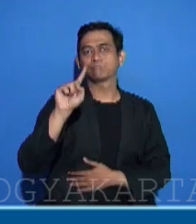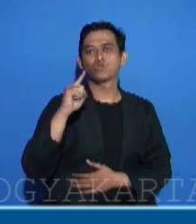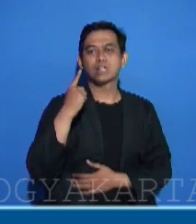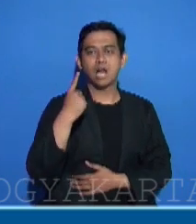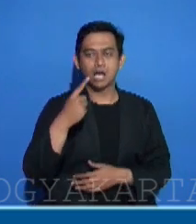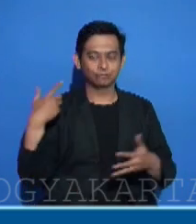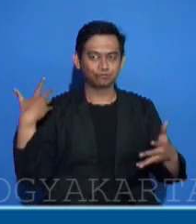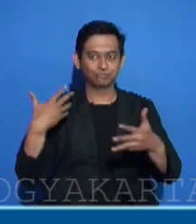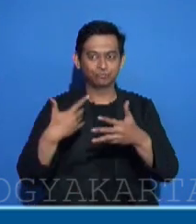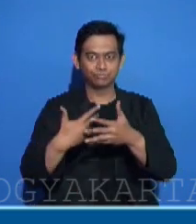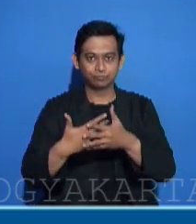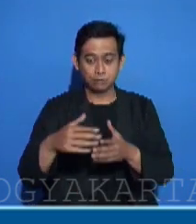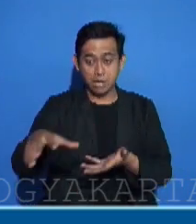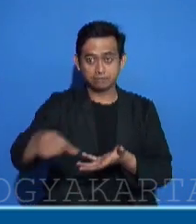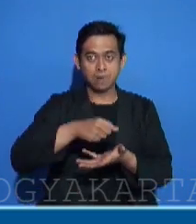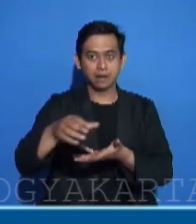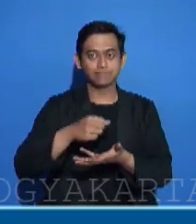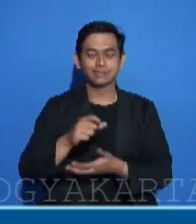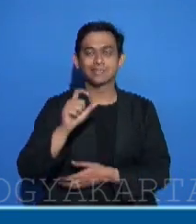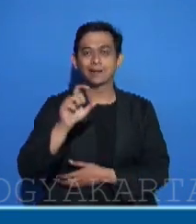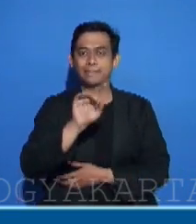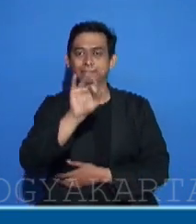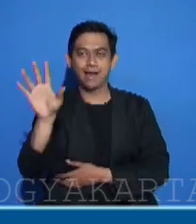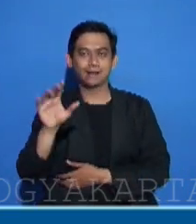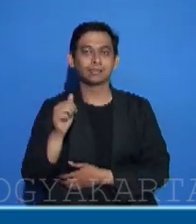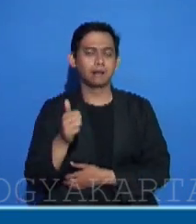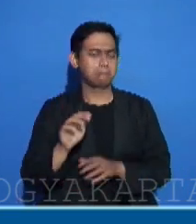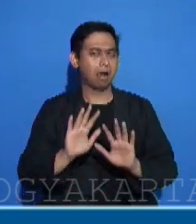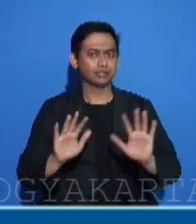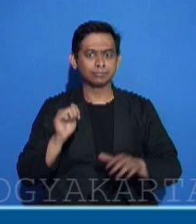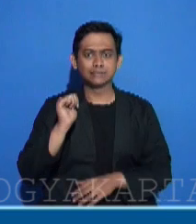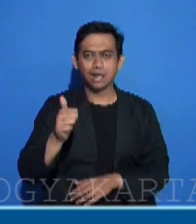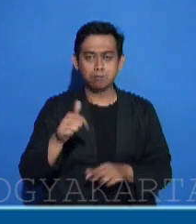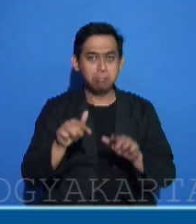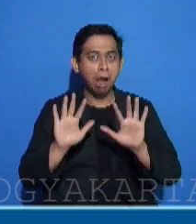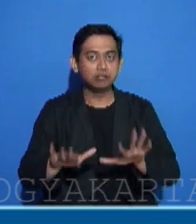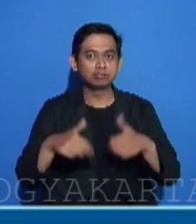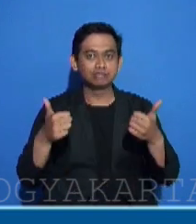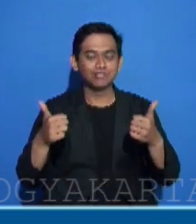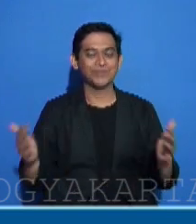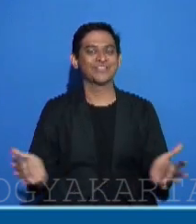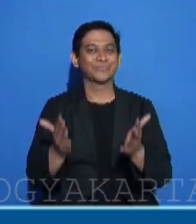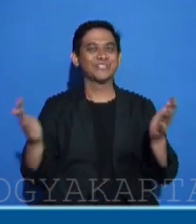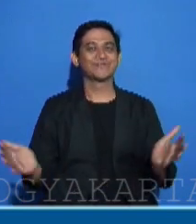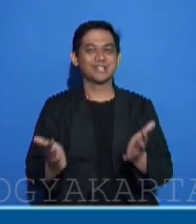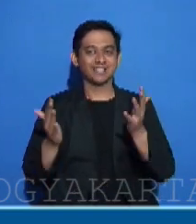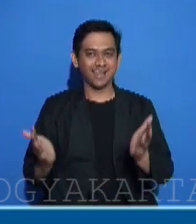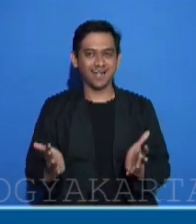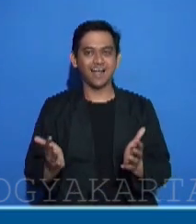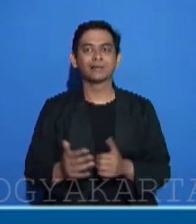panen kathahang SAG dip kadang t supad Asil buaya men